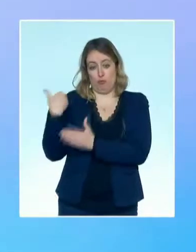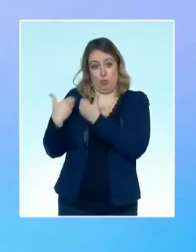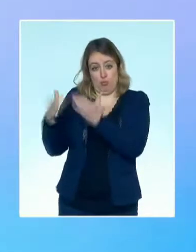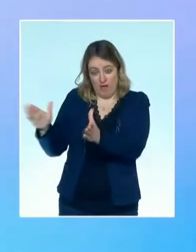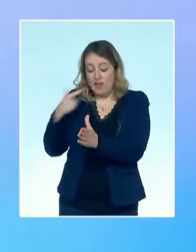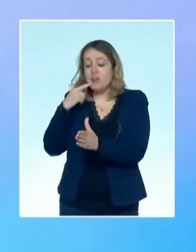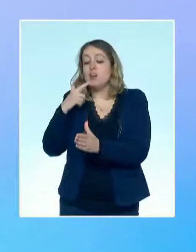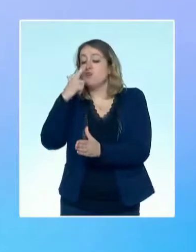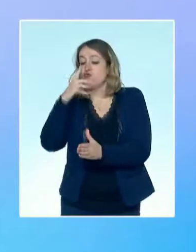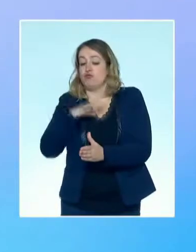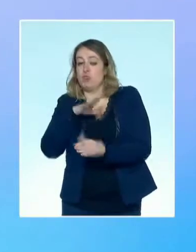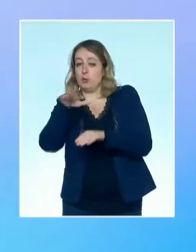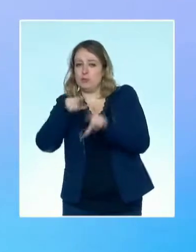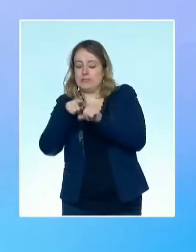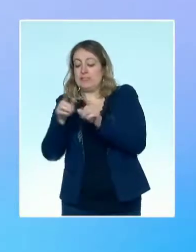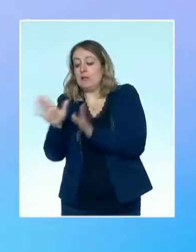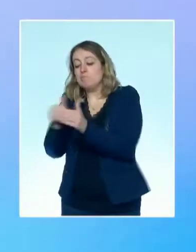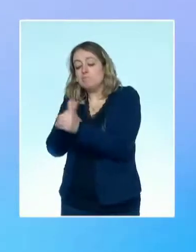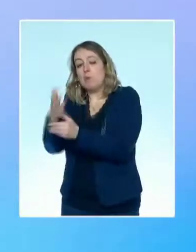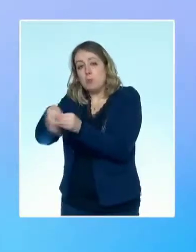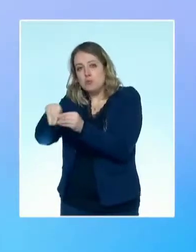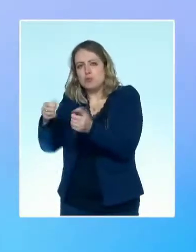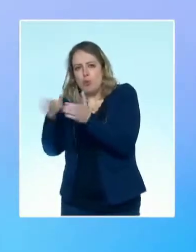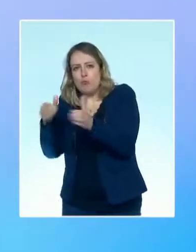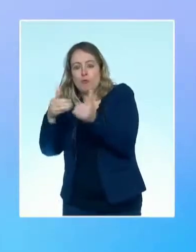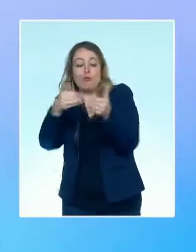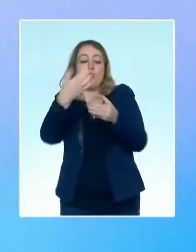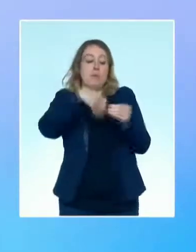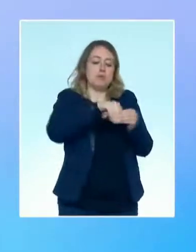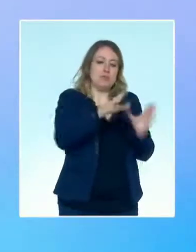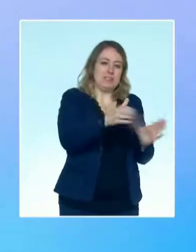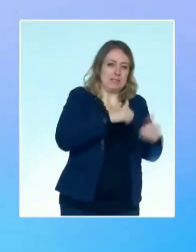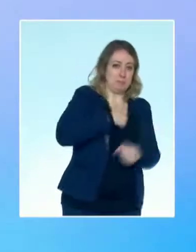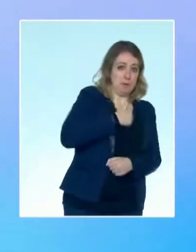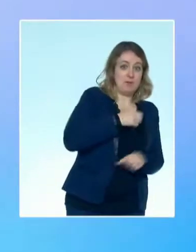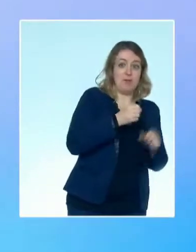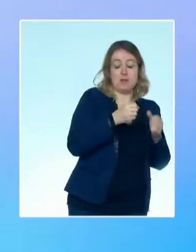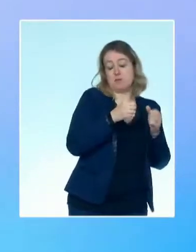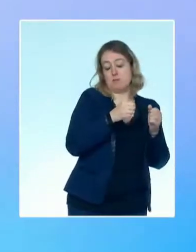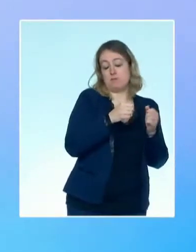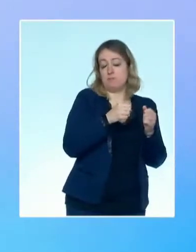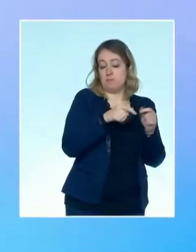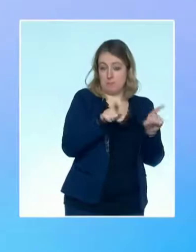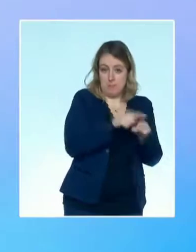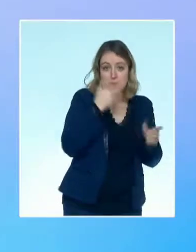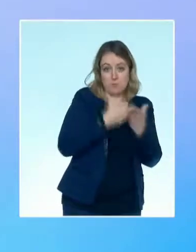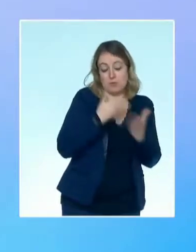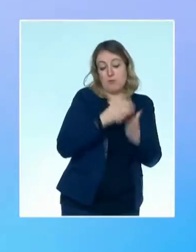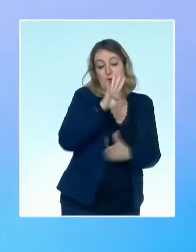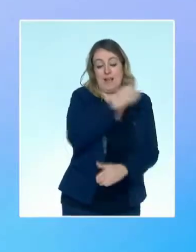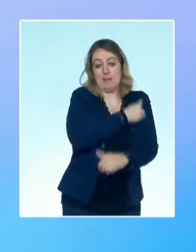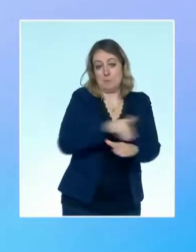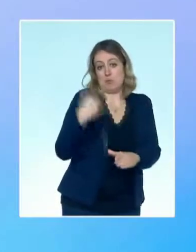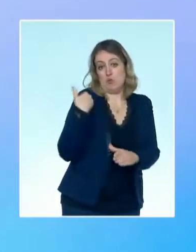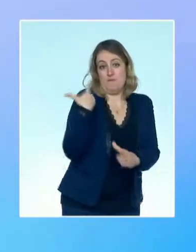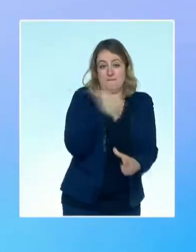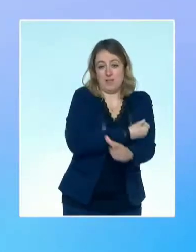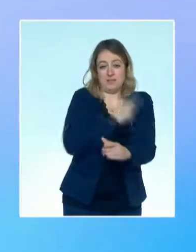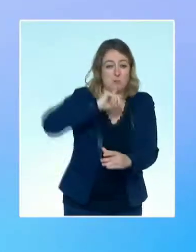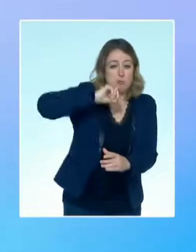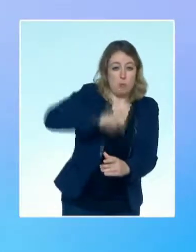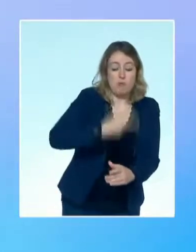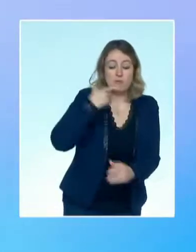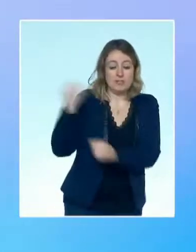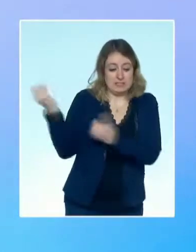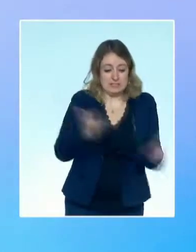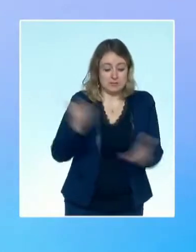de vaccination supplémentaires. Bah, c'est pour ça que le nom disait quelque chose, j'ai dû l'entendre de bonne foi ou autre chose. Plus de 4 millions de vaccins la semaine dernière qui leur sont livrés et qui